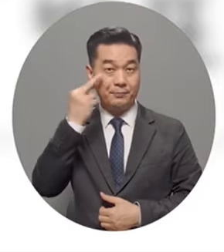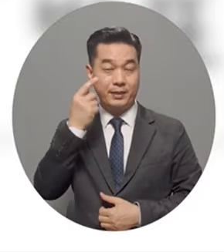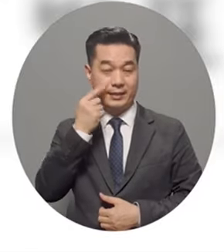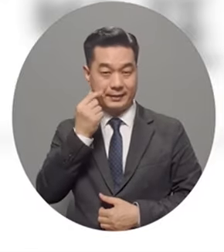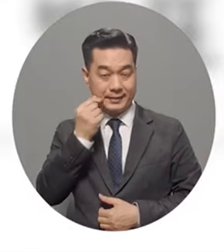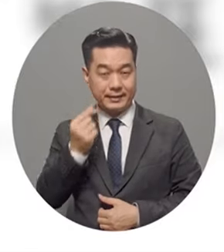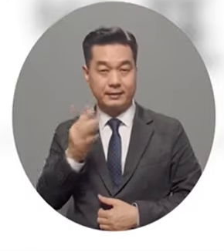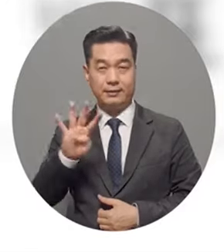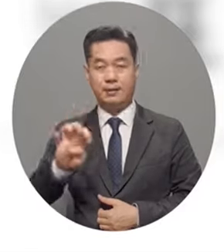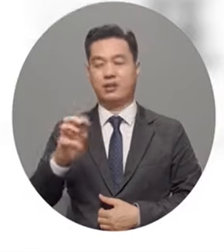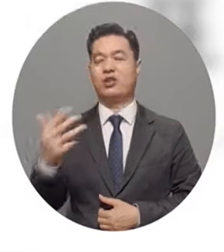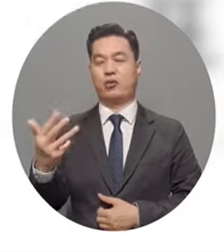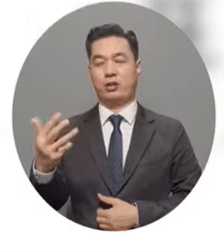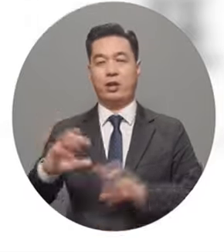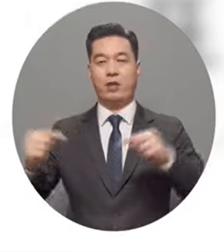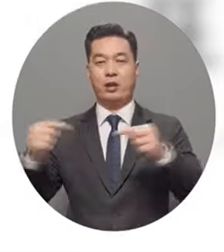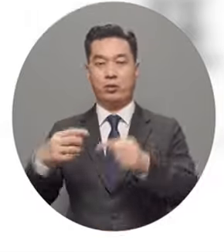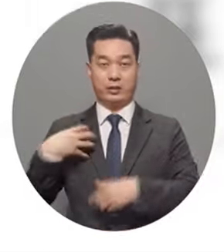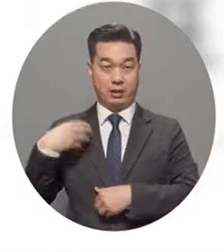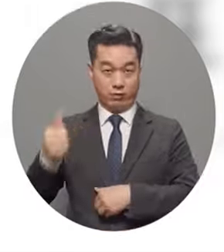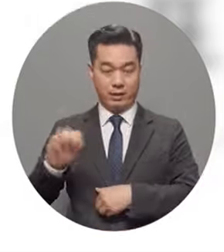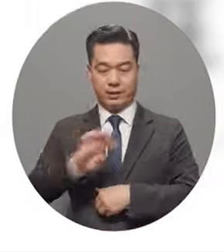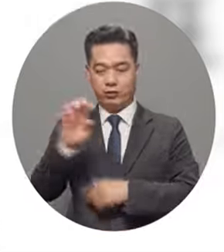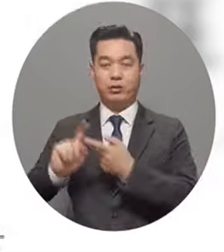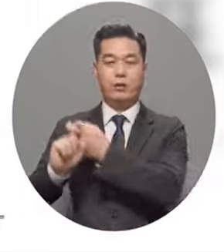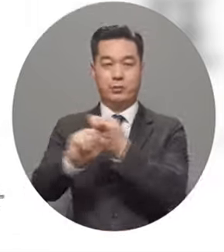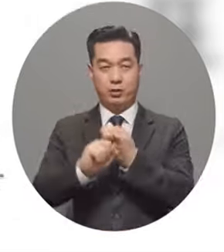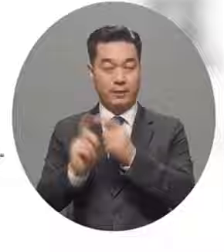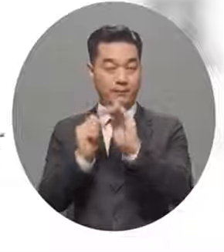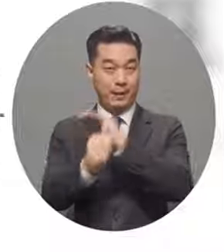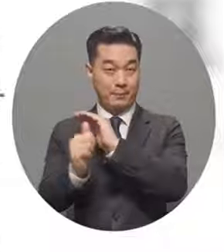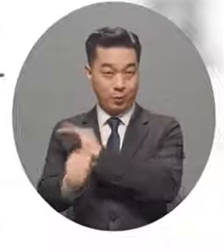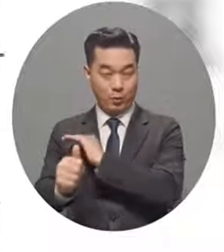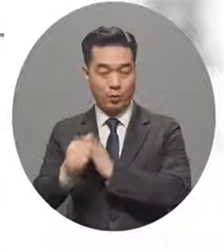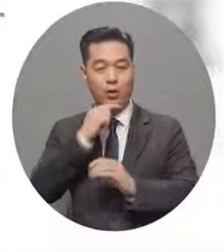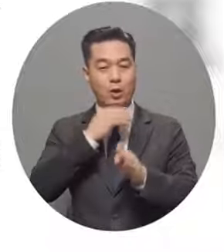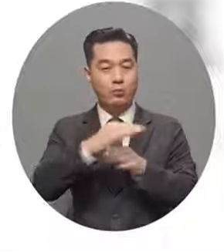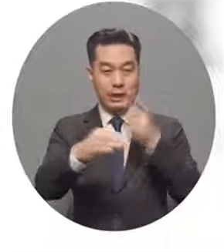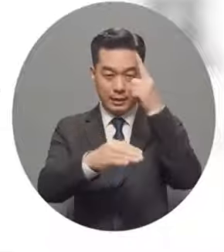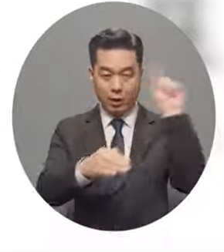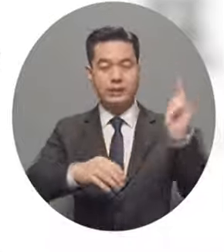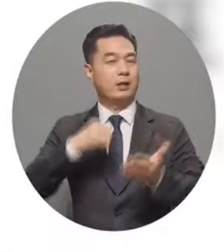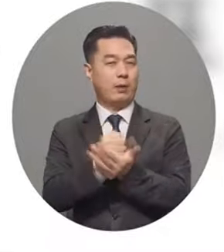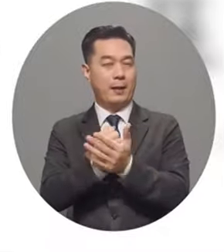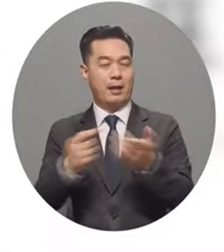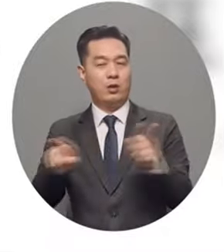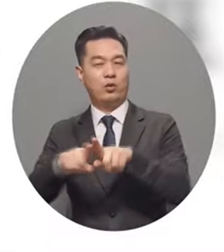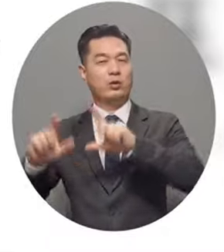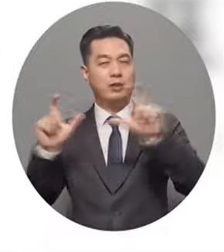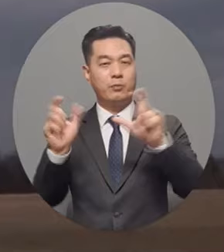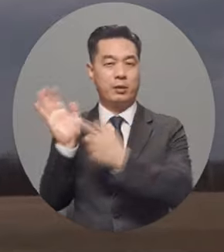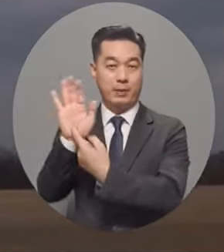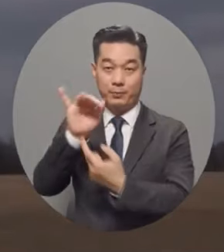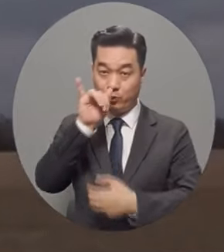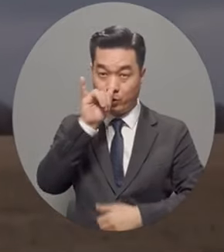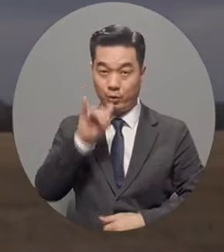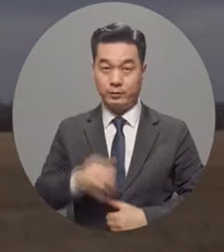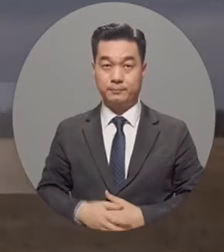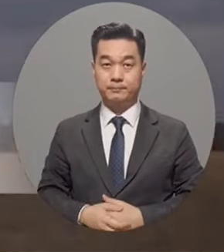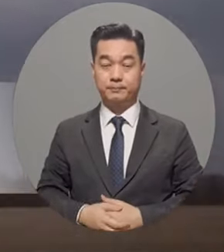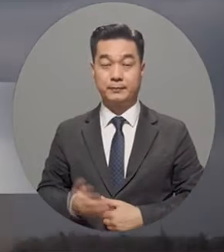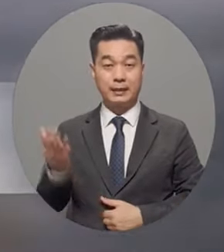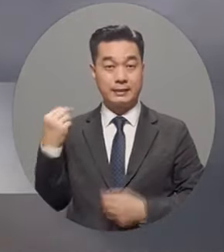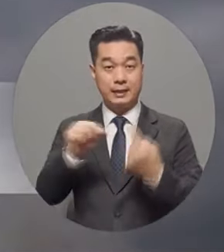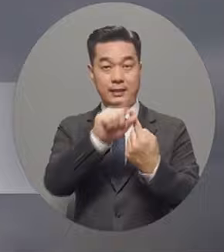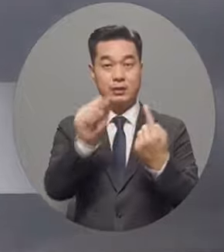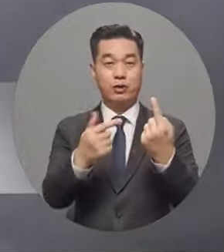48개국 외교장관과 유럽연합 고위대표는 북한과 러시아를 규탄하는 공동성명을 발표했습니다. 지난 6일